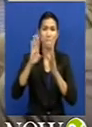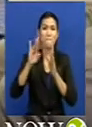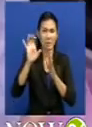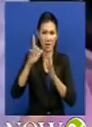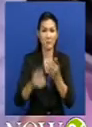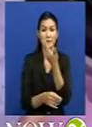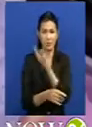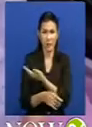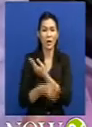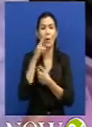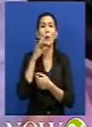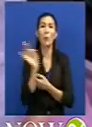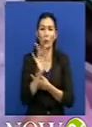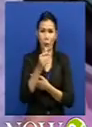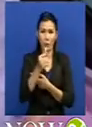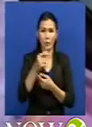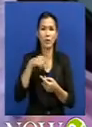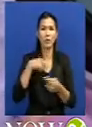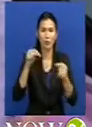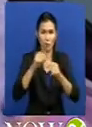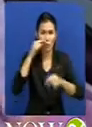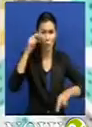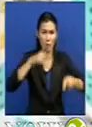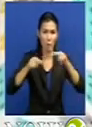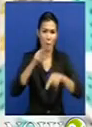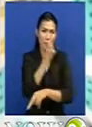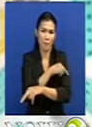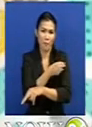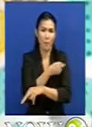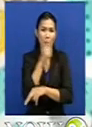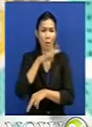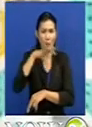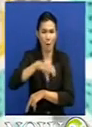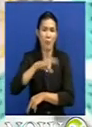นดังกล่าวปลอดภัยและอยู่ภายใต้การดูแลของแพทย์ในโรงพยาบาลพอสแนน